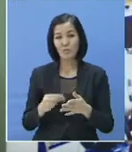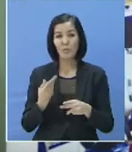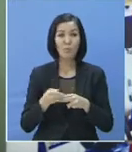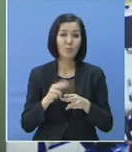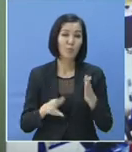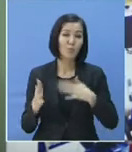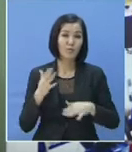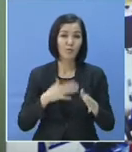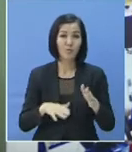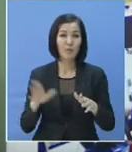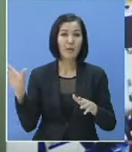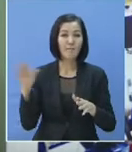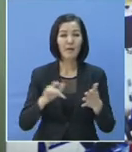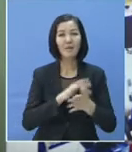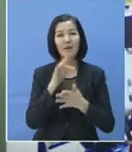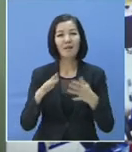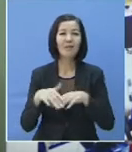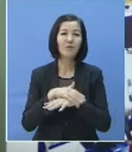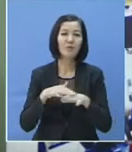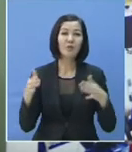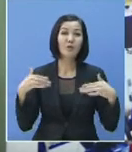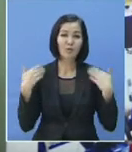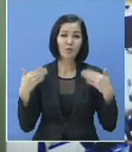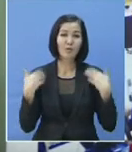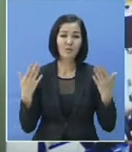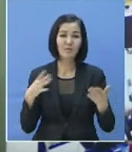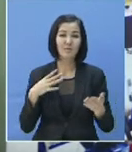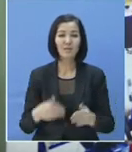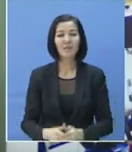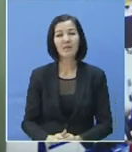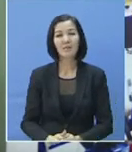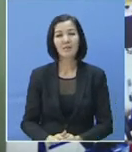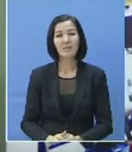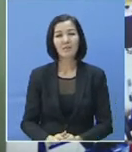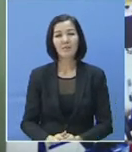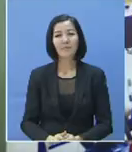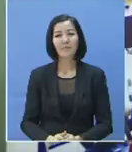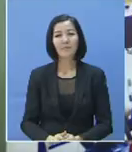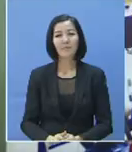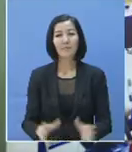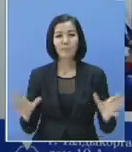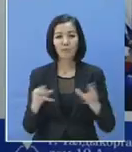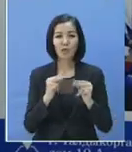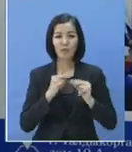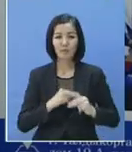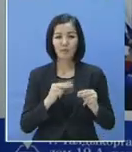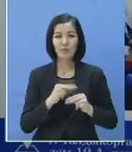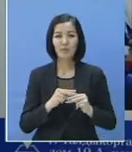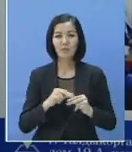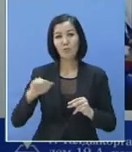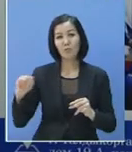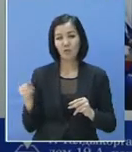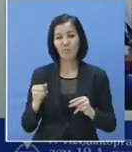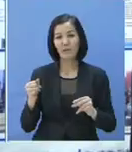қала құттықтап жатыр, сол күнге жеткеніме өте қуаныштымын. Өзінің әріптестіктеріме сол күнге жетсін деп